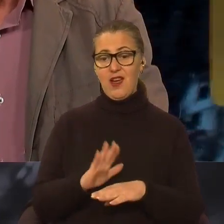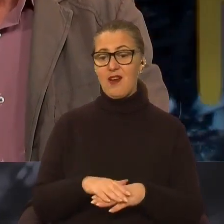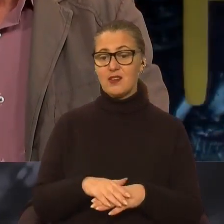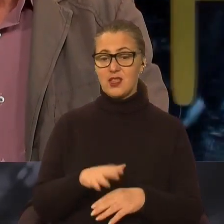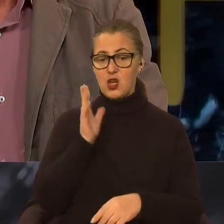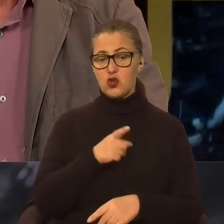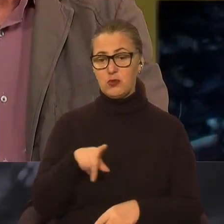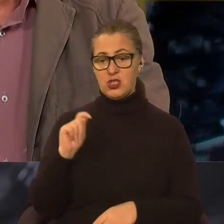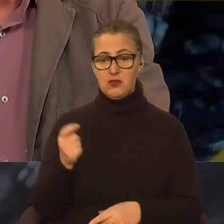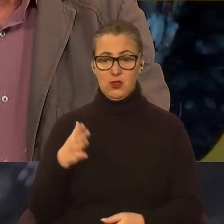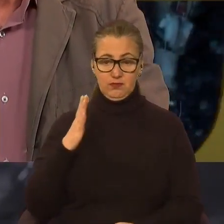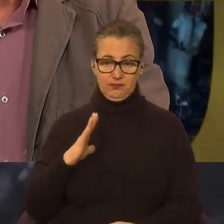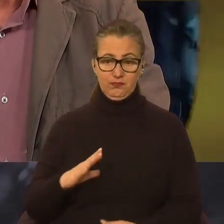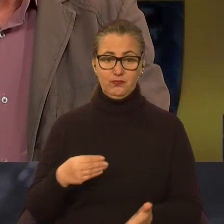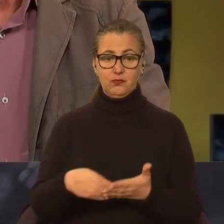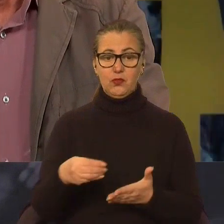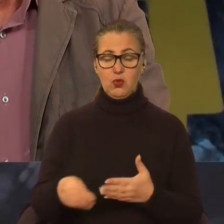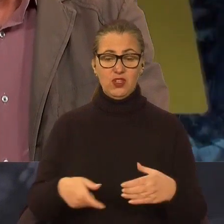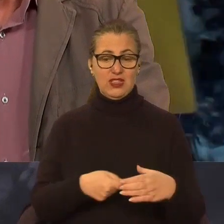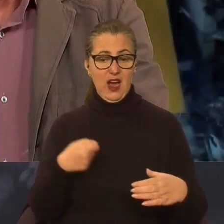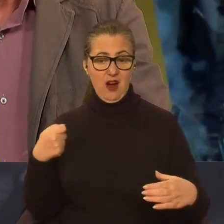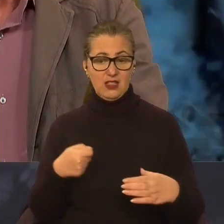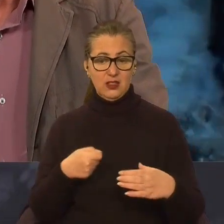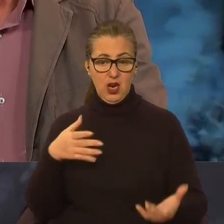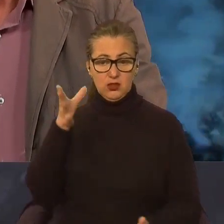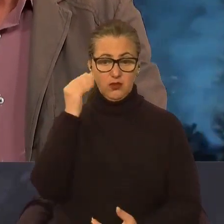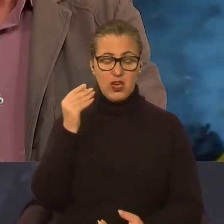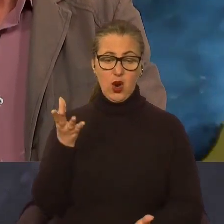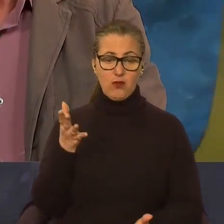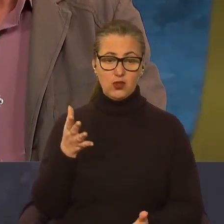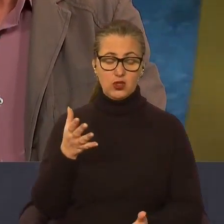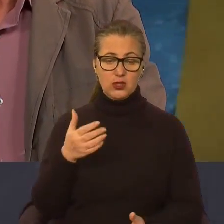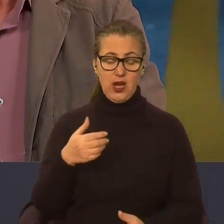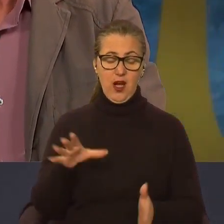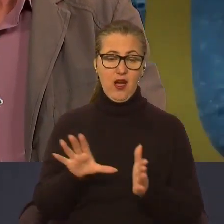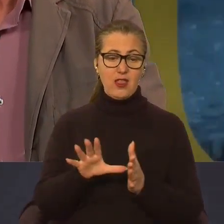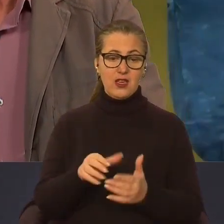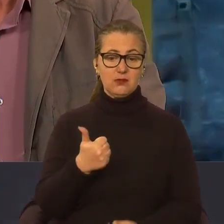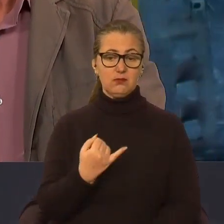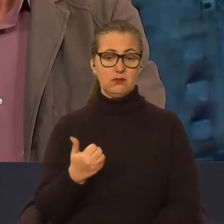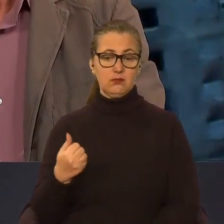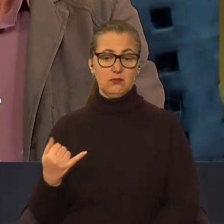доводиться купувати хоча б ті ж генератори зважаючи на перебої з енергопостачанням